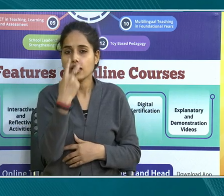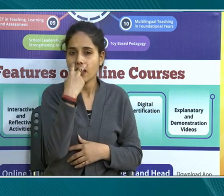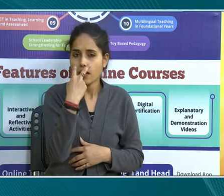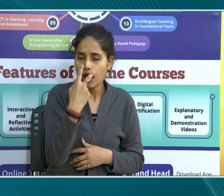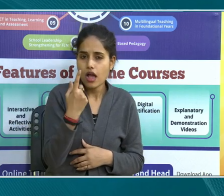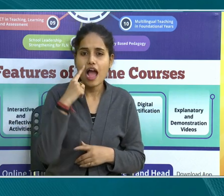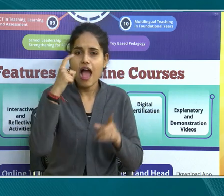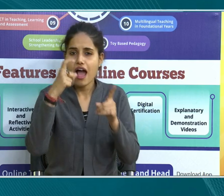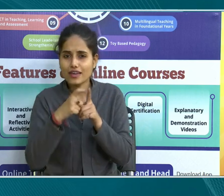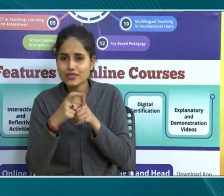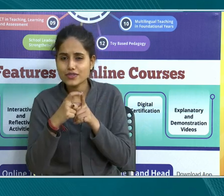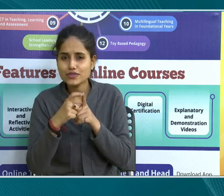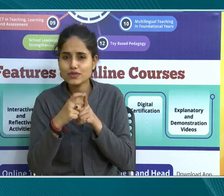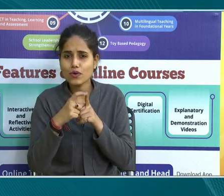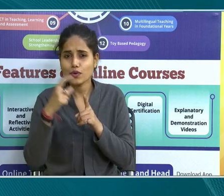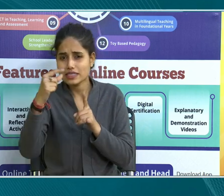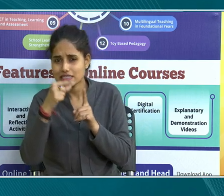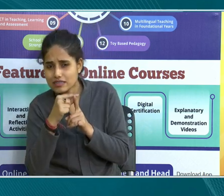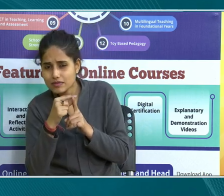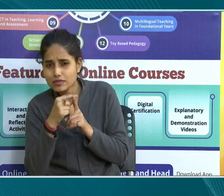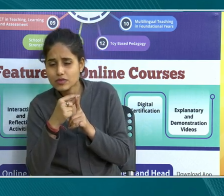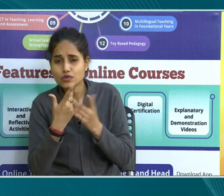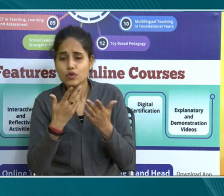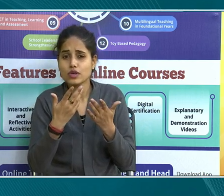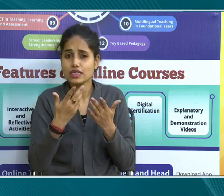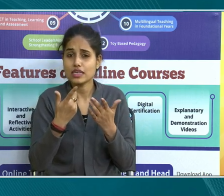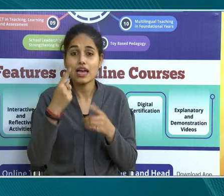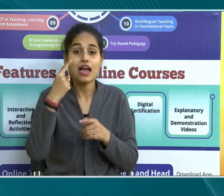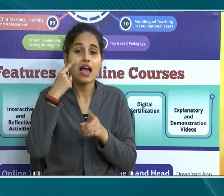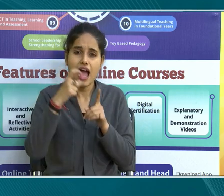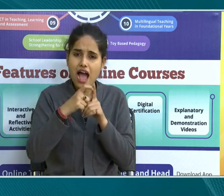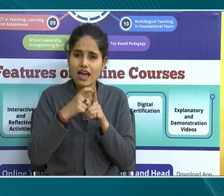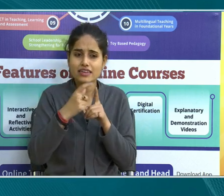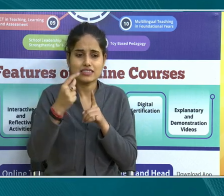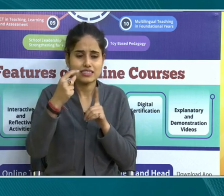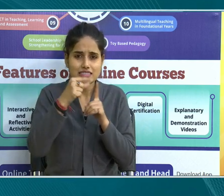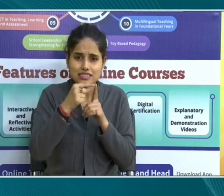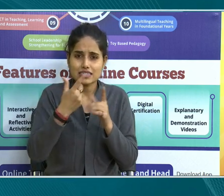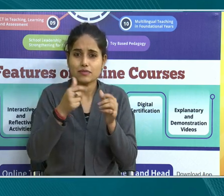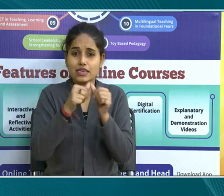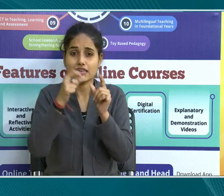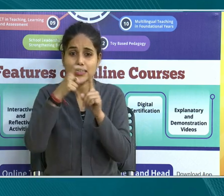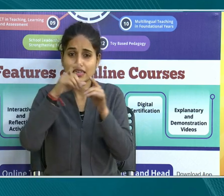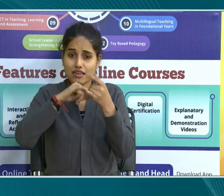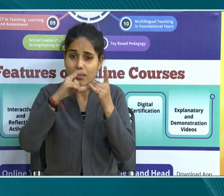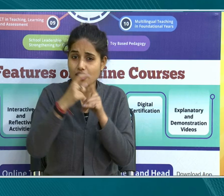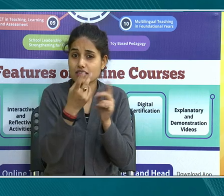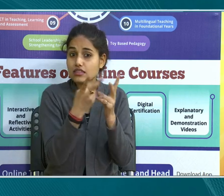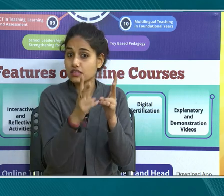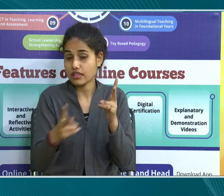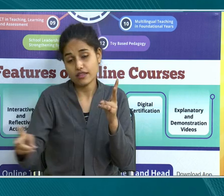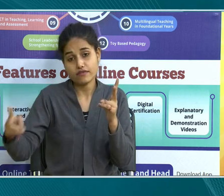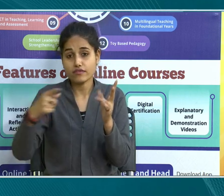होंगे, टोटली ब्लाइंद बच्चे होंगे, हेरिं इंपेर्ड बच्चे होंगे, इनि इन्ट्लेक्ट्टल और डिसिबिलेटी के